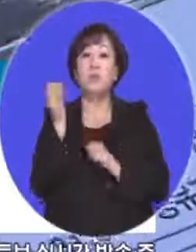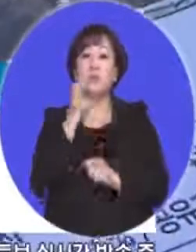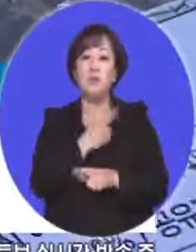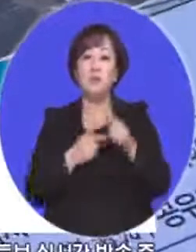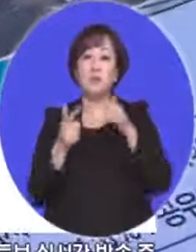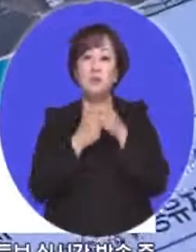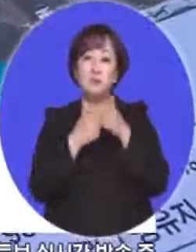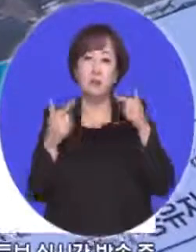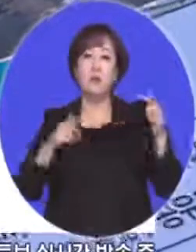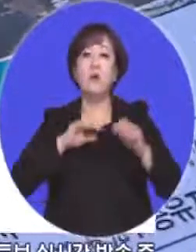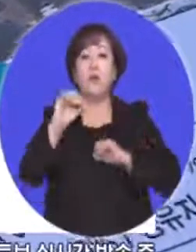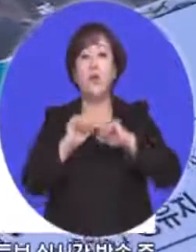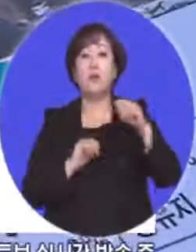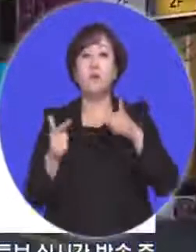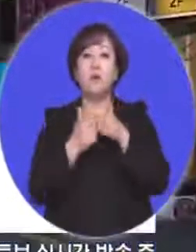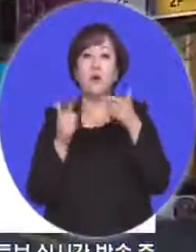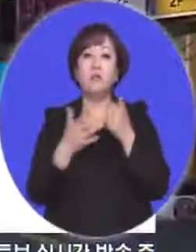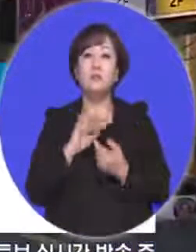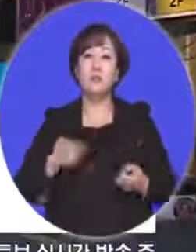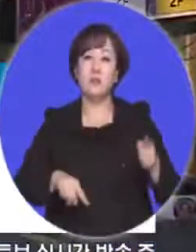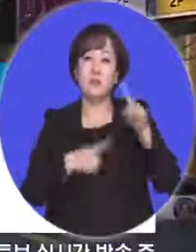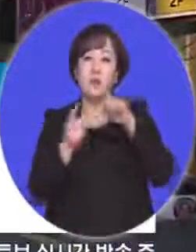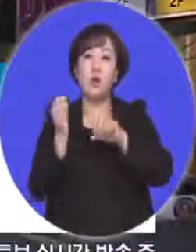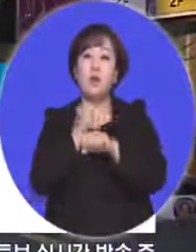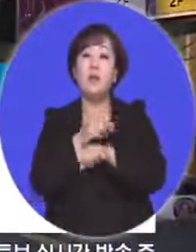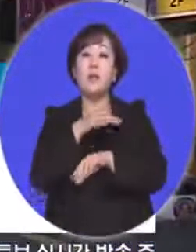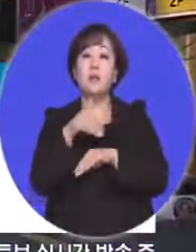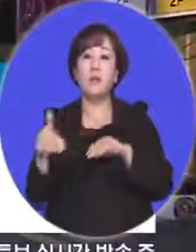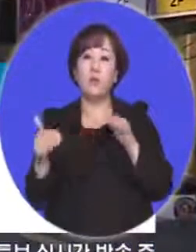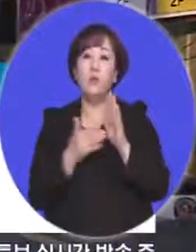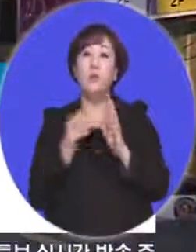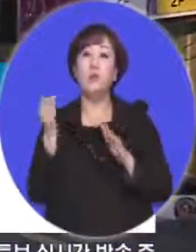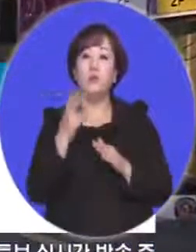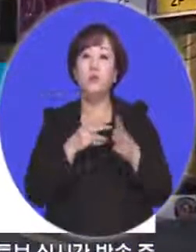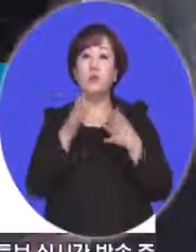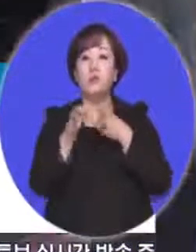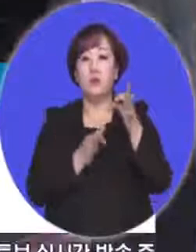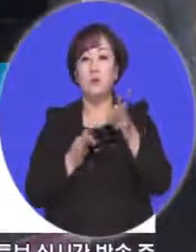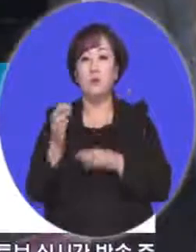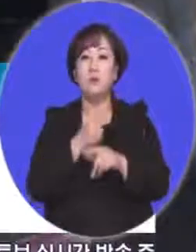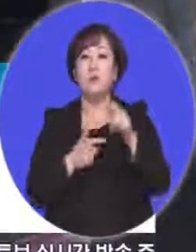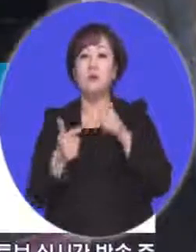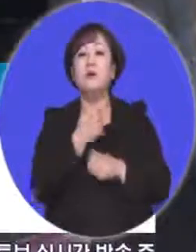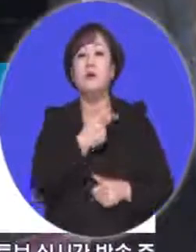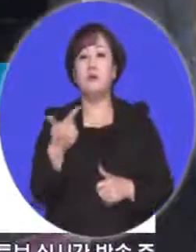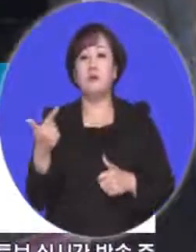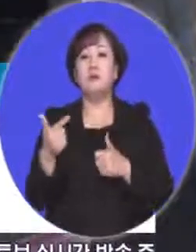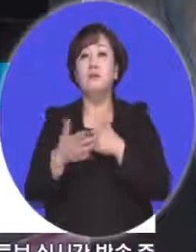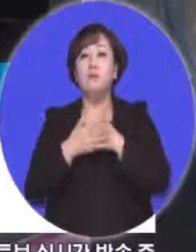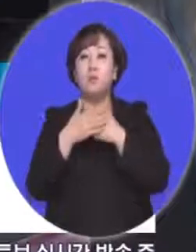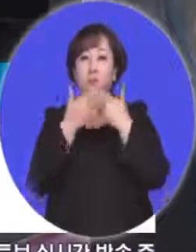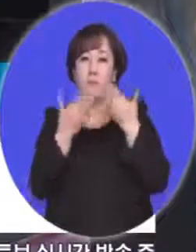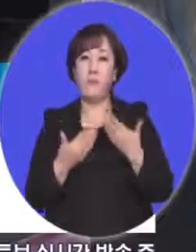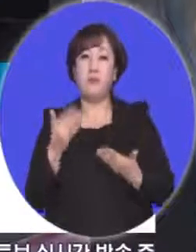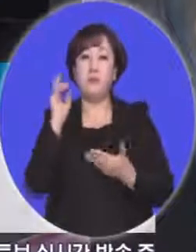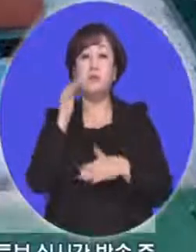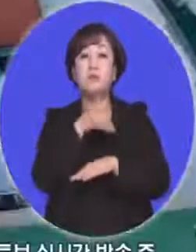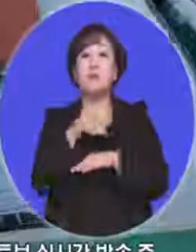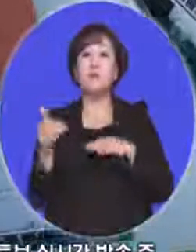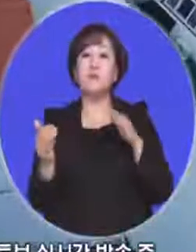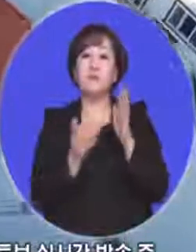밝고 활기찬 마을로 거듭날 것입니다. 더불어 지역 상권 활성화에도 크게 기여할 것으로 기대합니다.